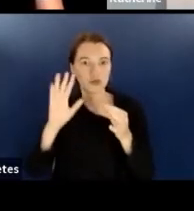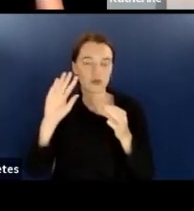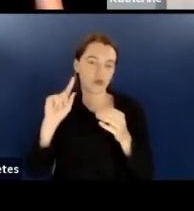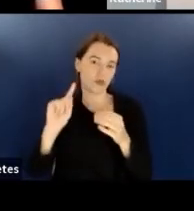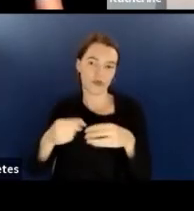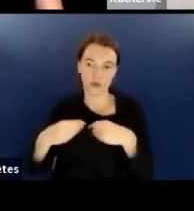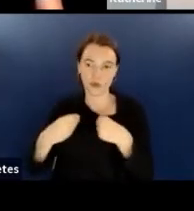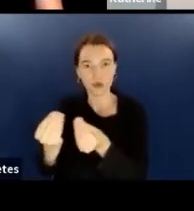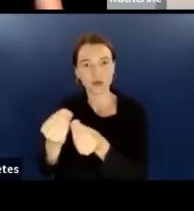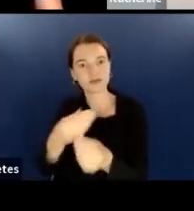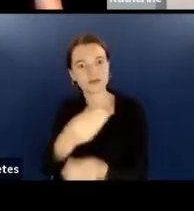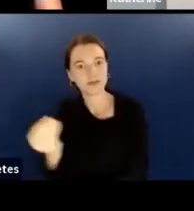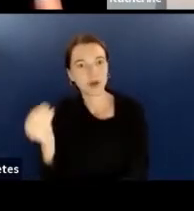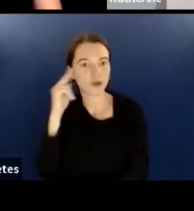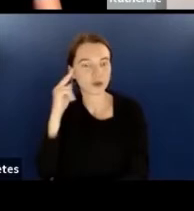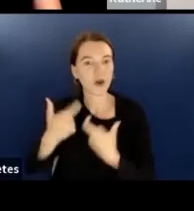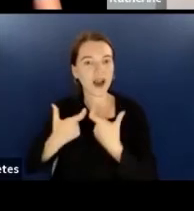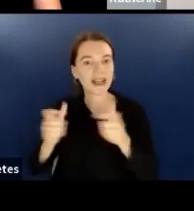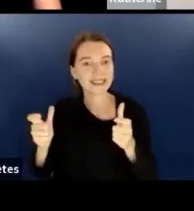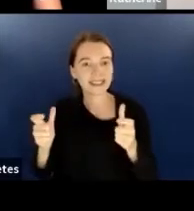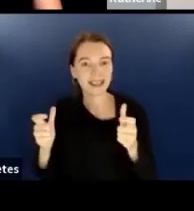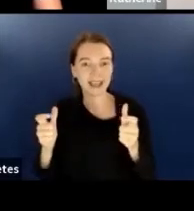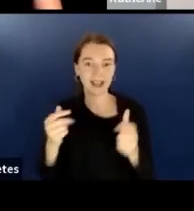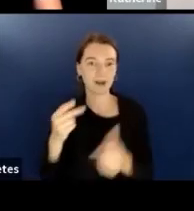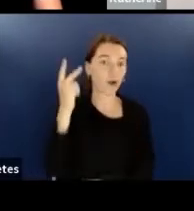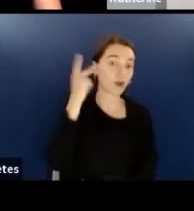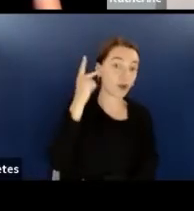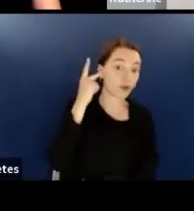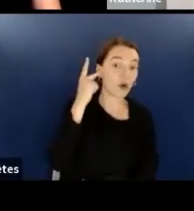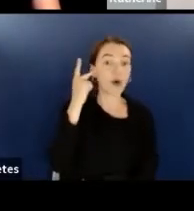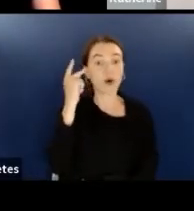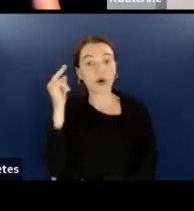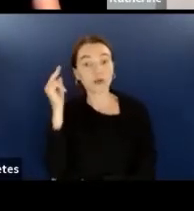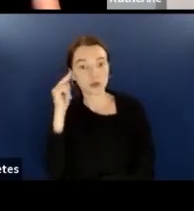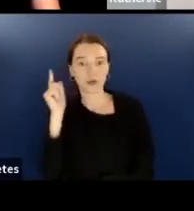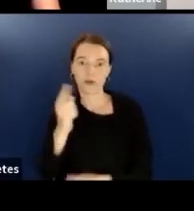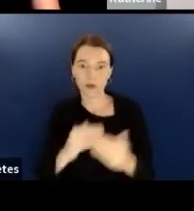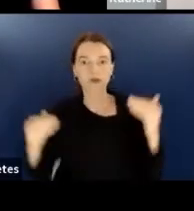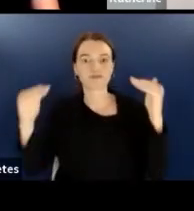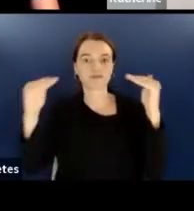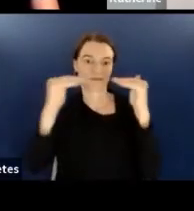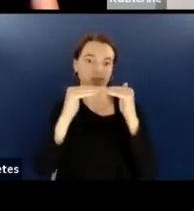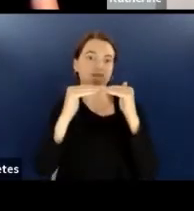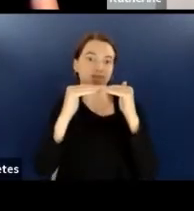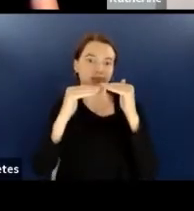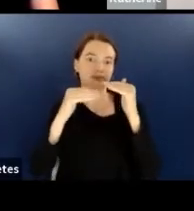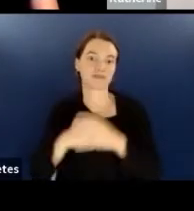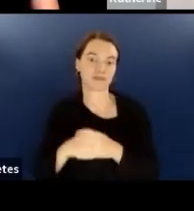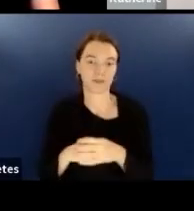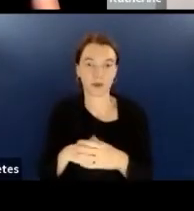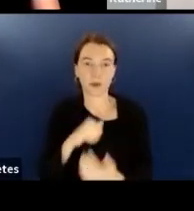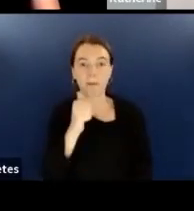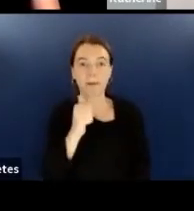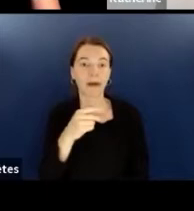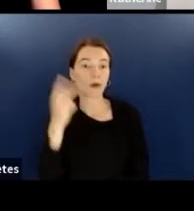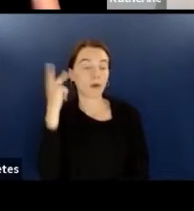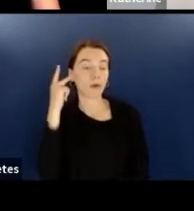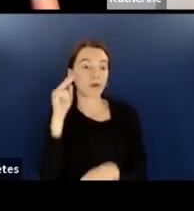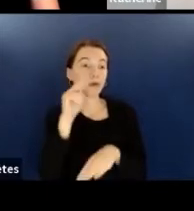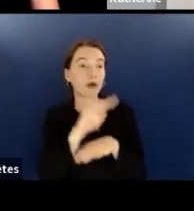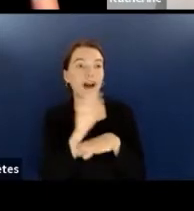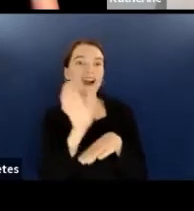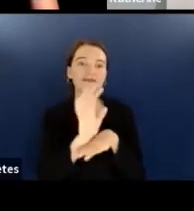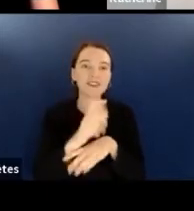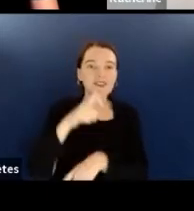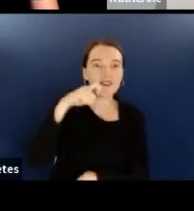sourds d'avoir les mêmes chances de pouvoir visionner les mêmes programmes que les enfants